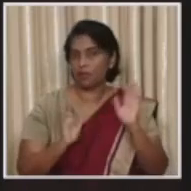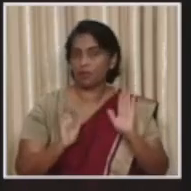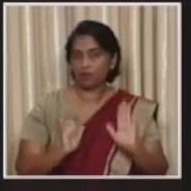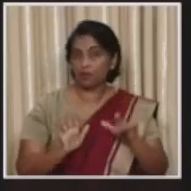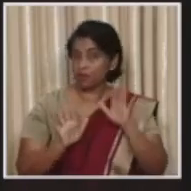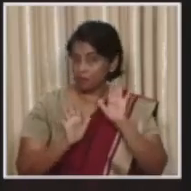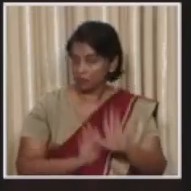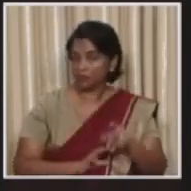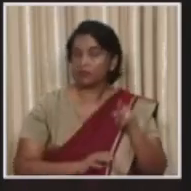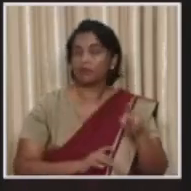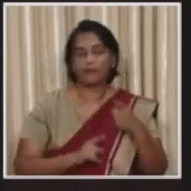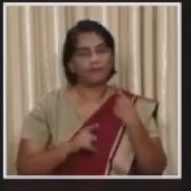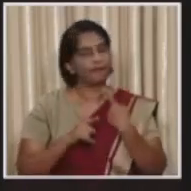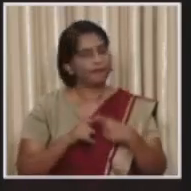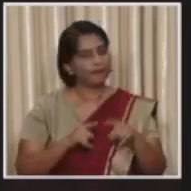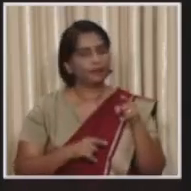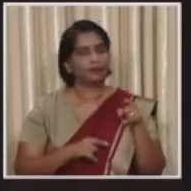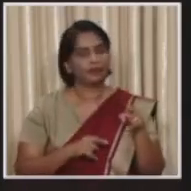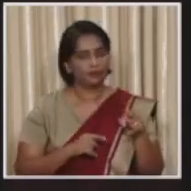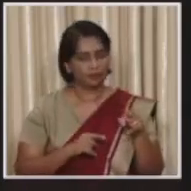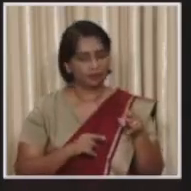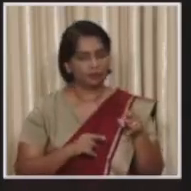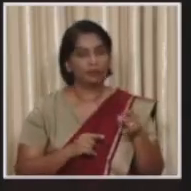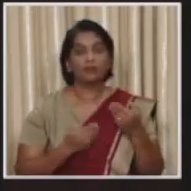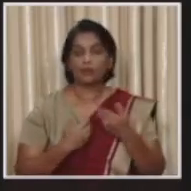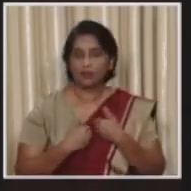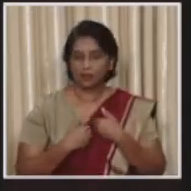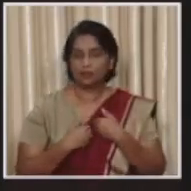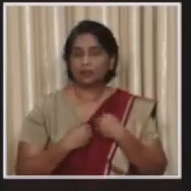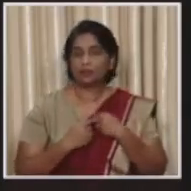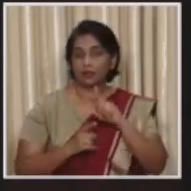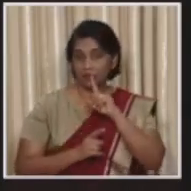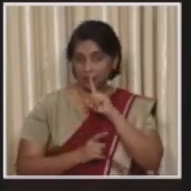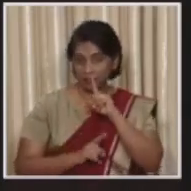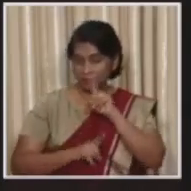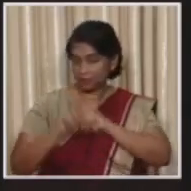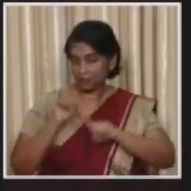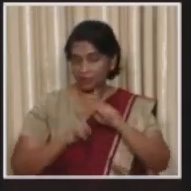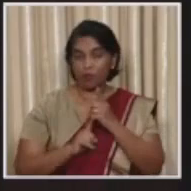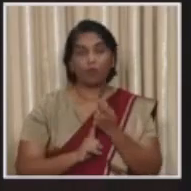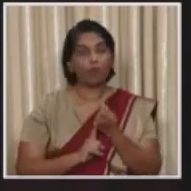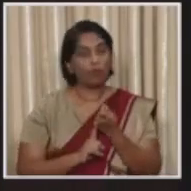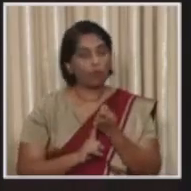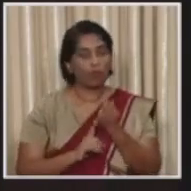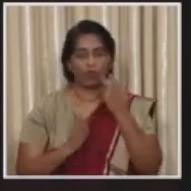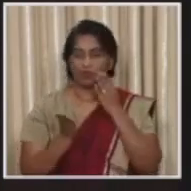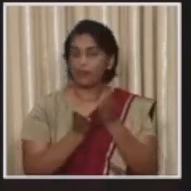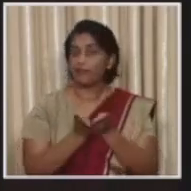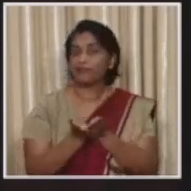එහෙම වුණොත් පමණයි අපි මේ කතා කරන මූල්‍ය විනය